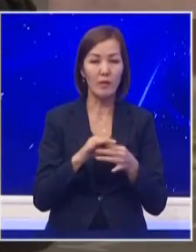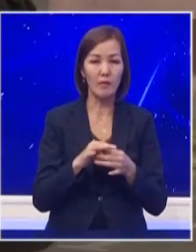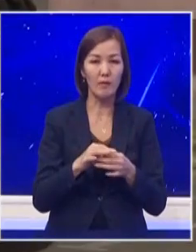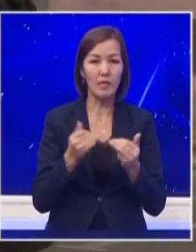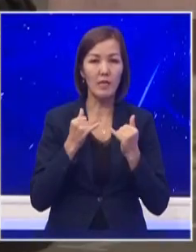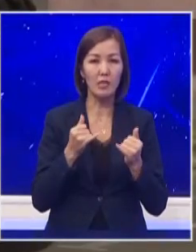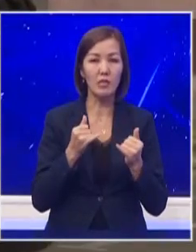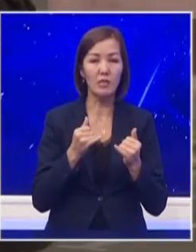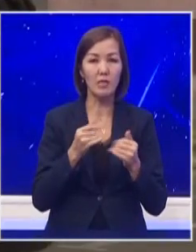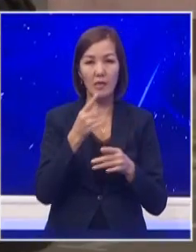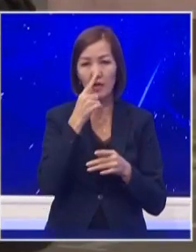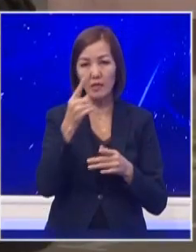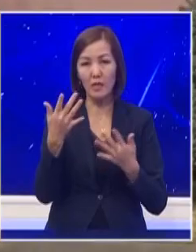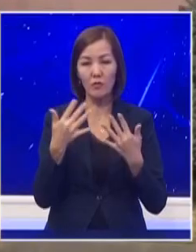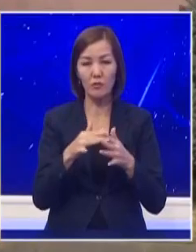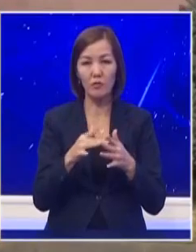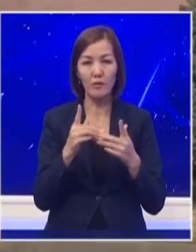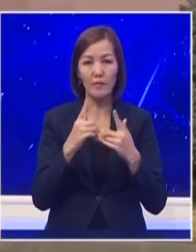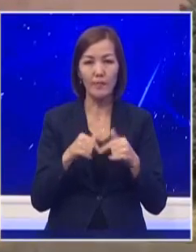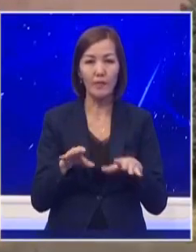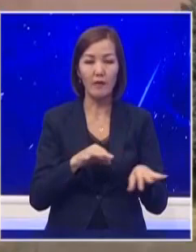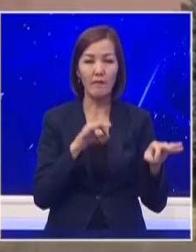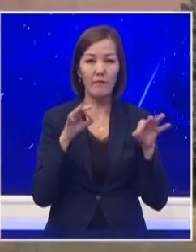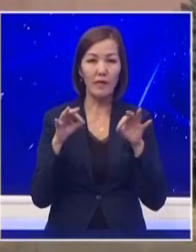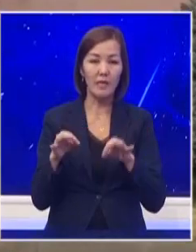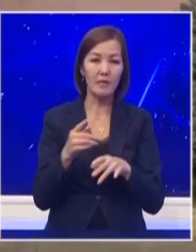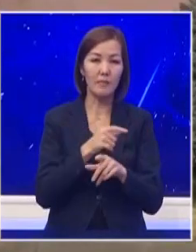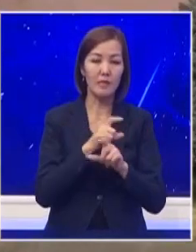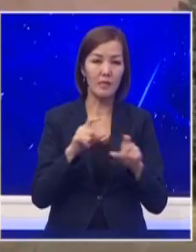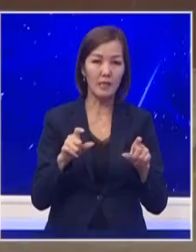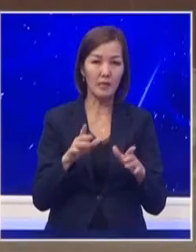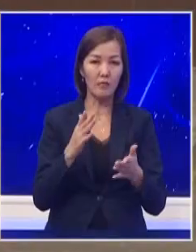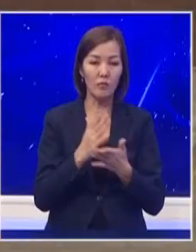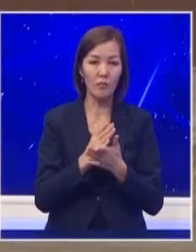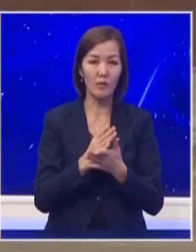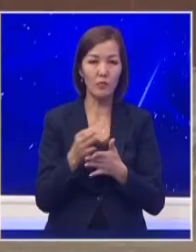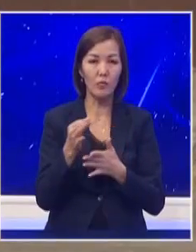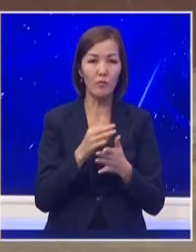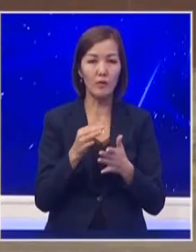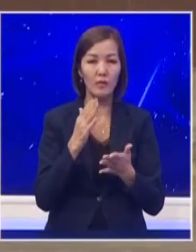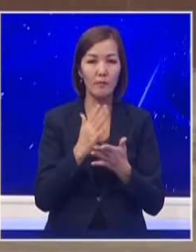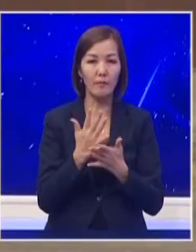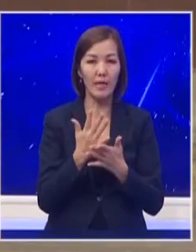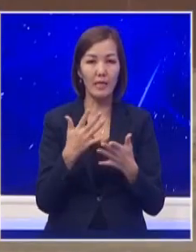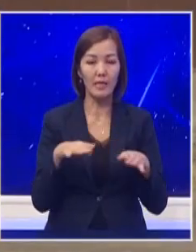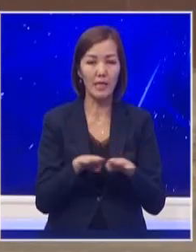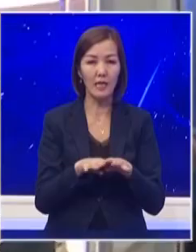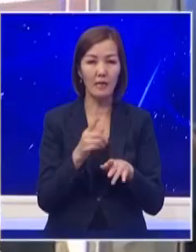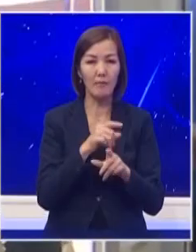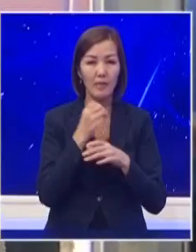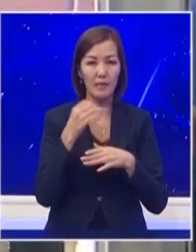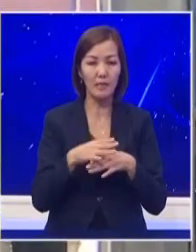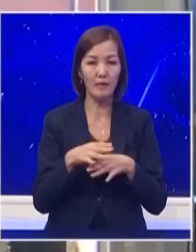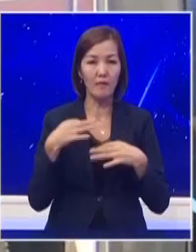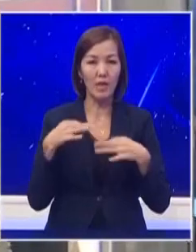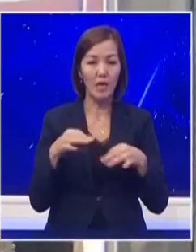для жителей же отдаленных сел организован выезд передвижных медицинских комплексов в области действует 5 таких медцентров на